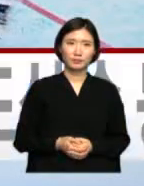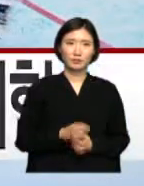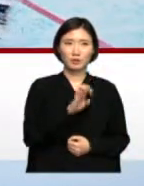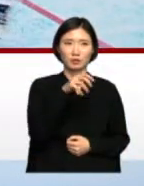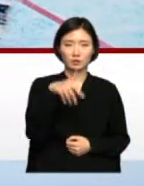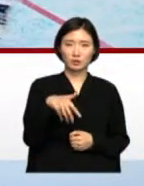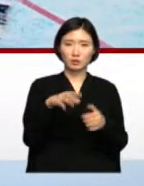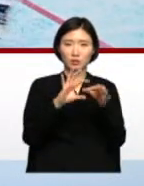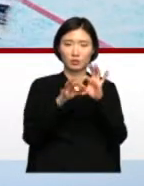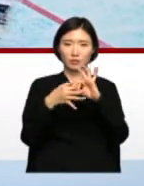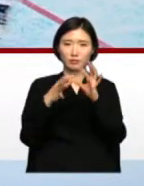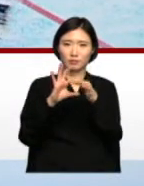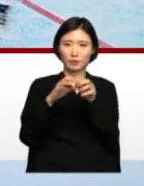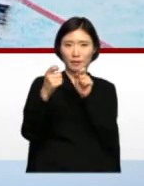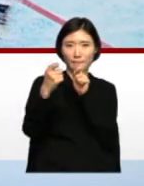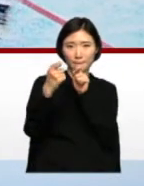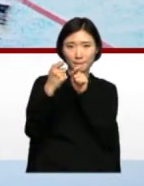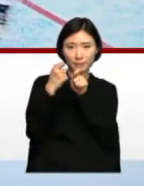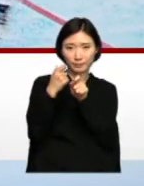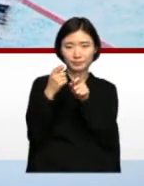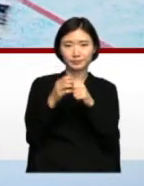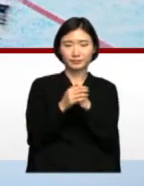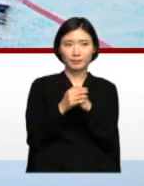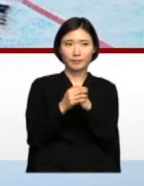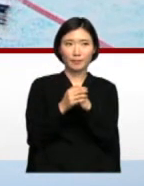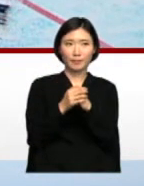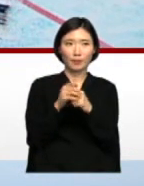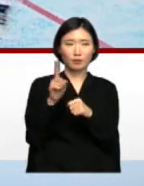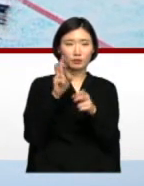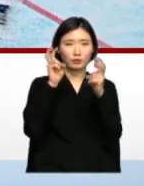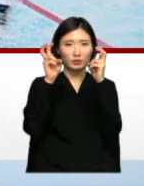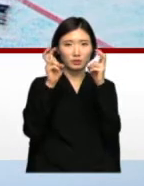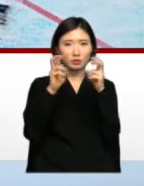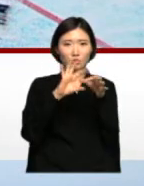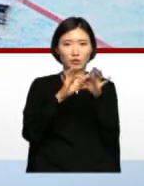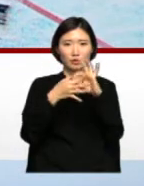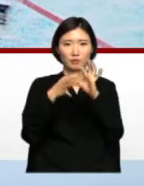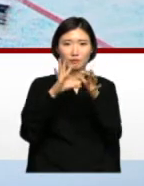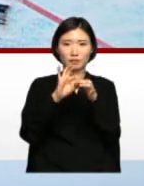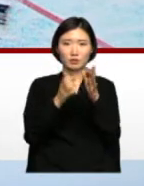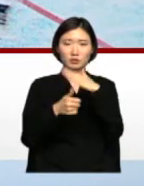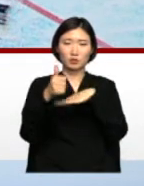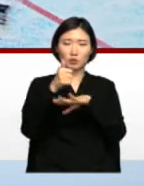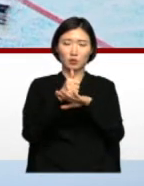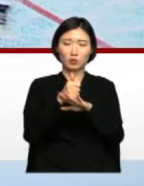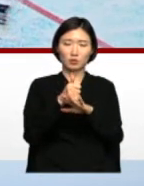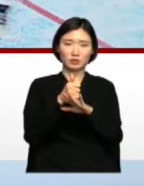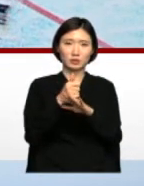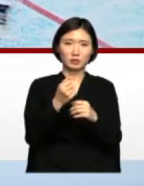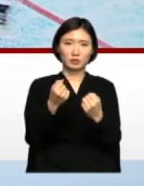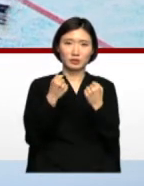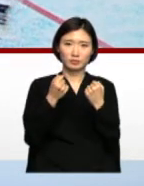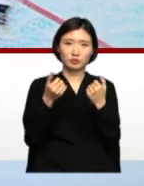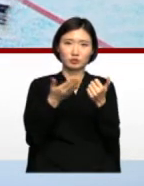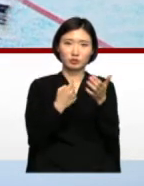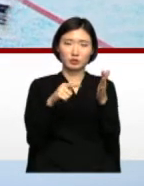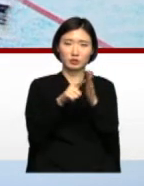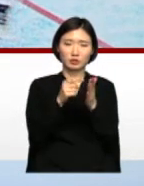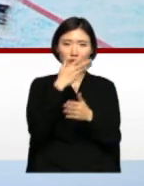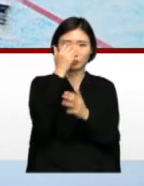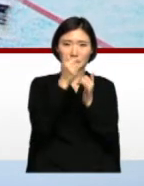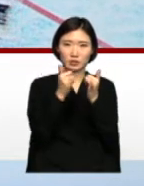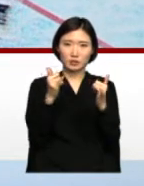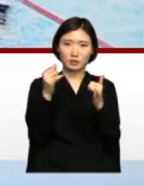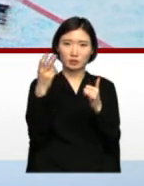평창 동계올림픽이 눈앞으로 다가왔습니다. 한 후원업체가 올림픽의 성공적 개최를 응원하기 위해 젊은이들이 즐겨